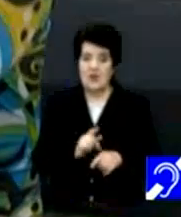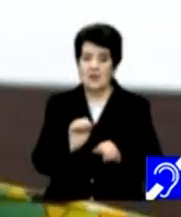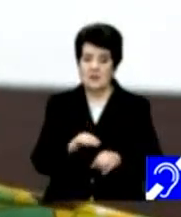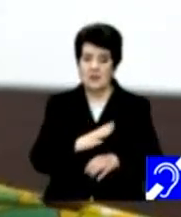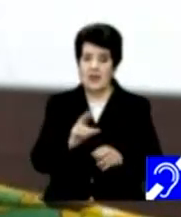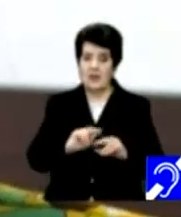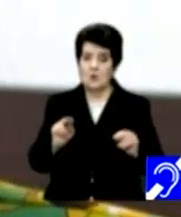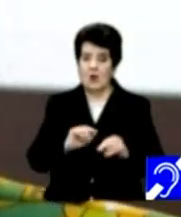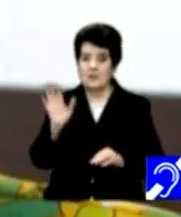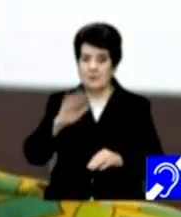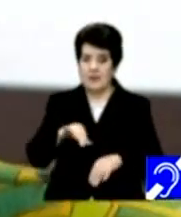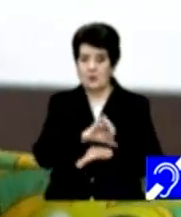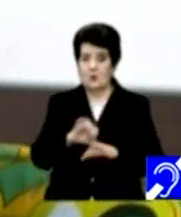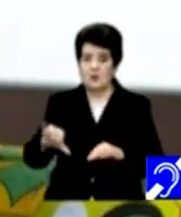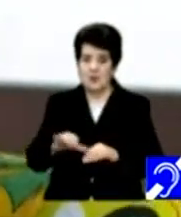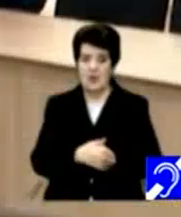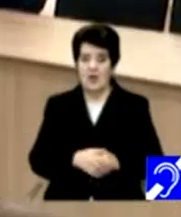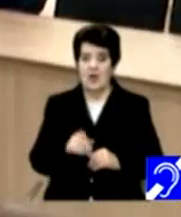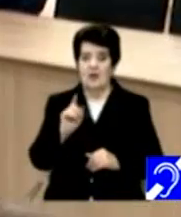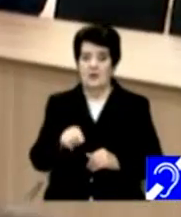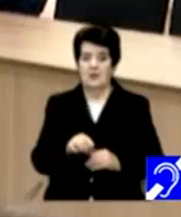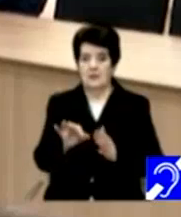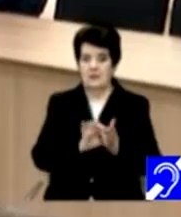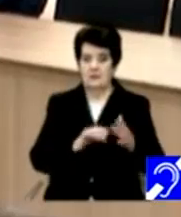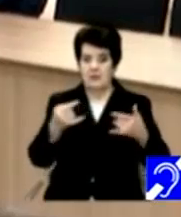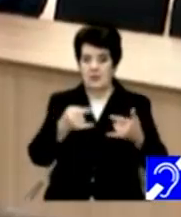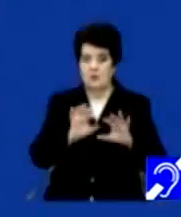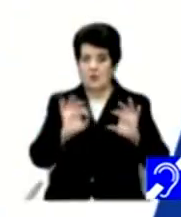educației pentru străini, ne spun experții imediat în telejurnal.